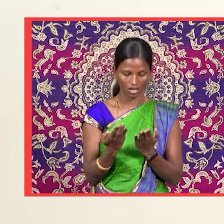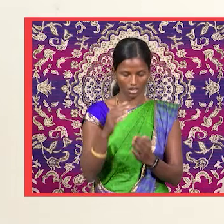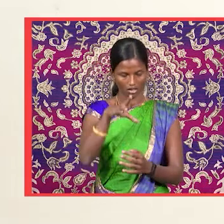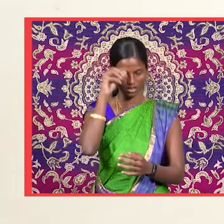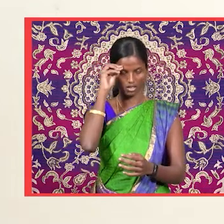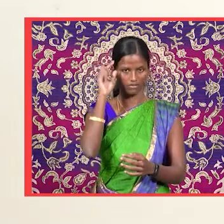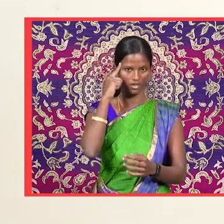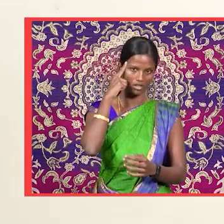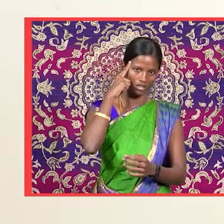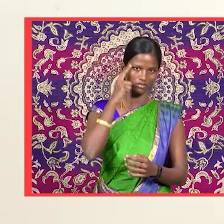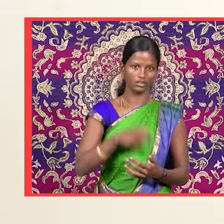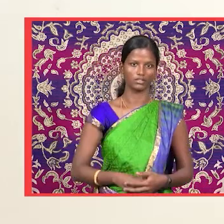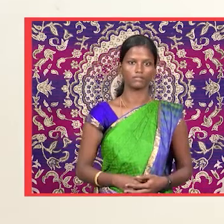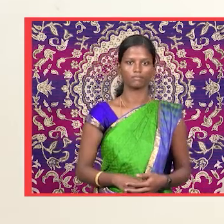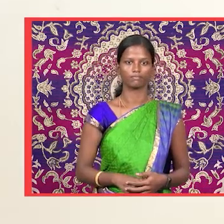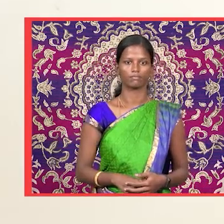கல்வி அறிவு